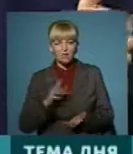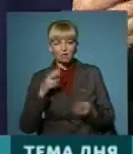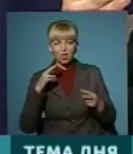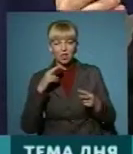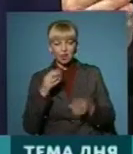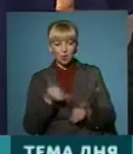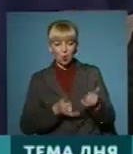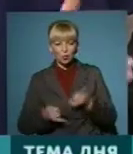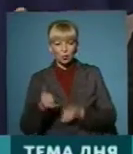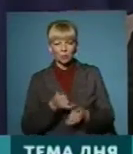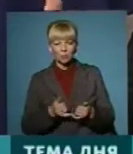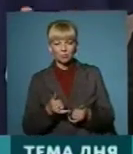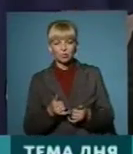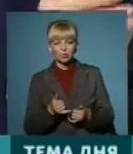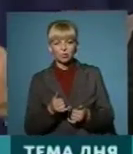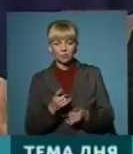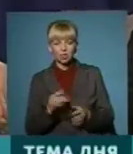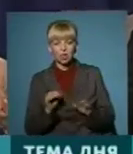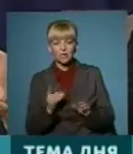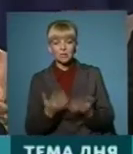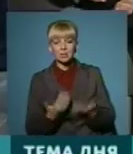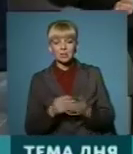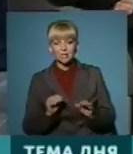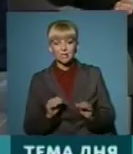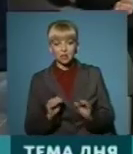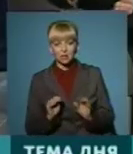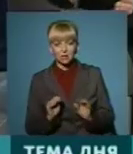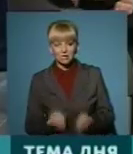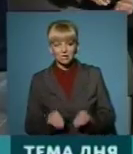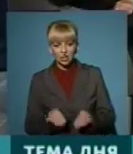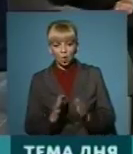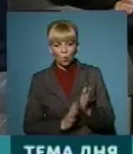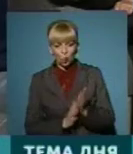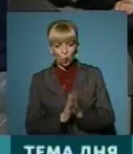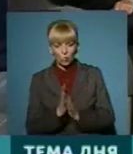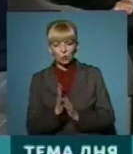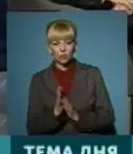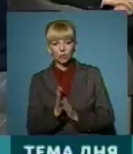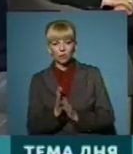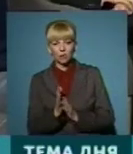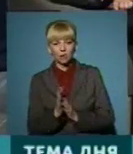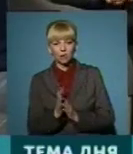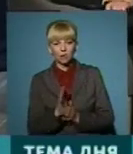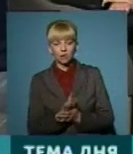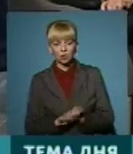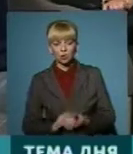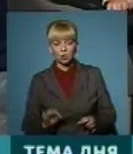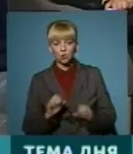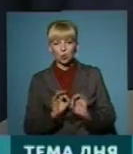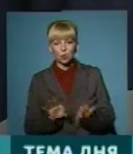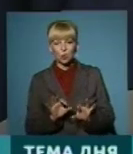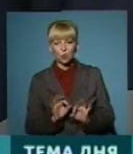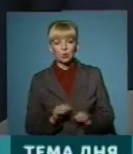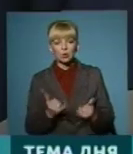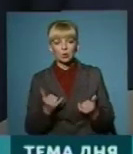что говорит о том, что если сегодня там сажать, определенные культуры, которые, и, ну, дальше ничего объяснять. От, власне,